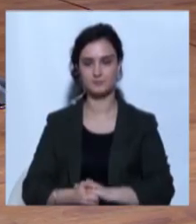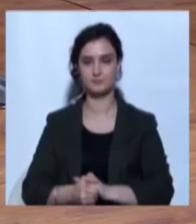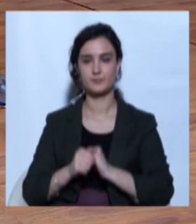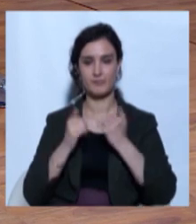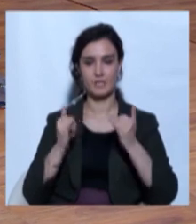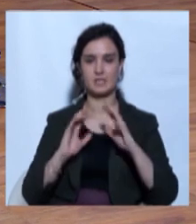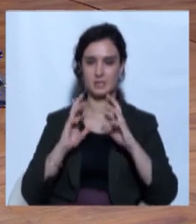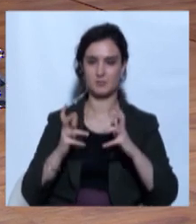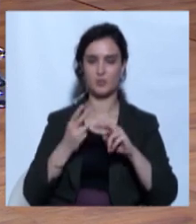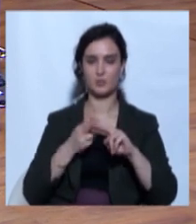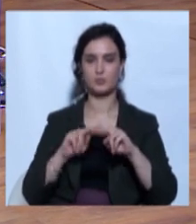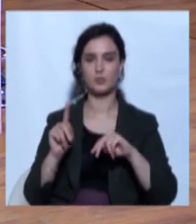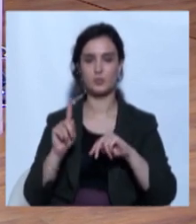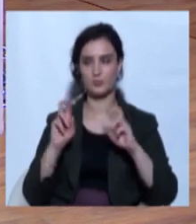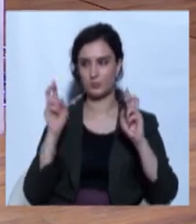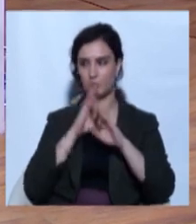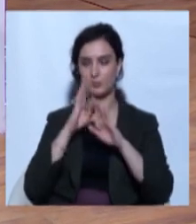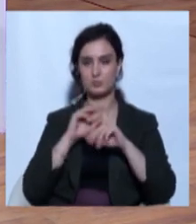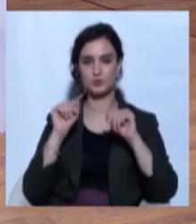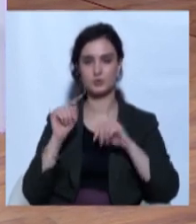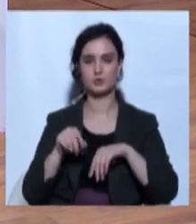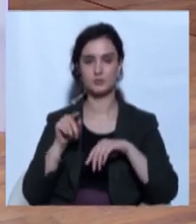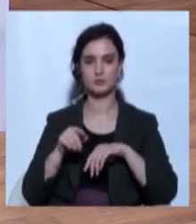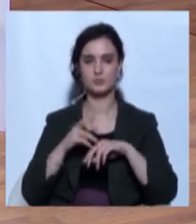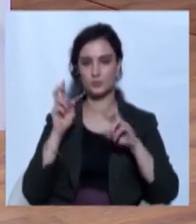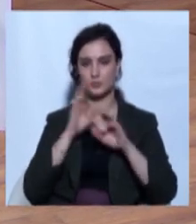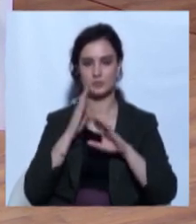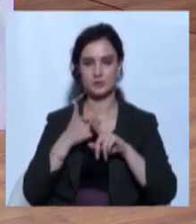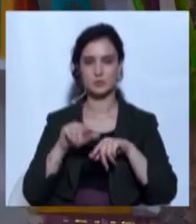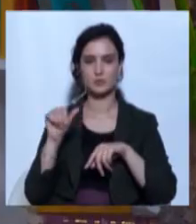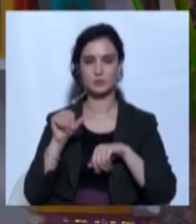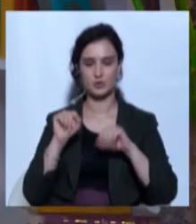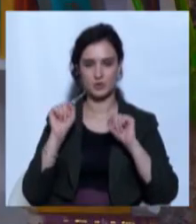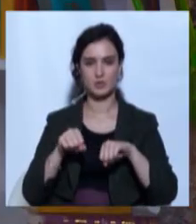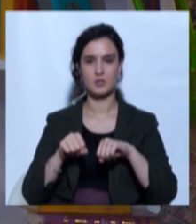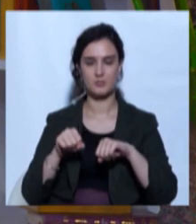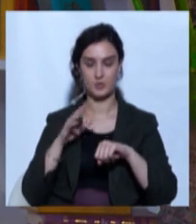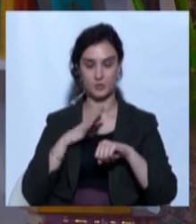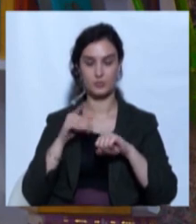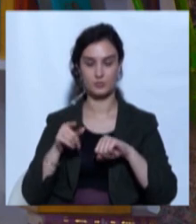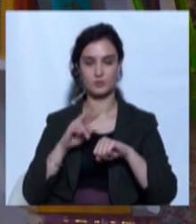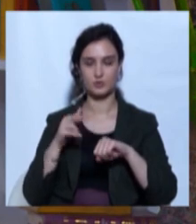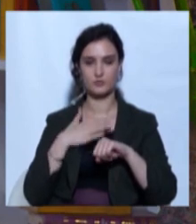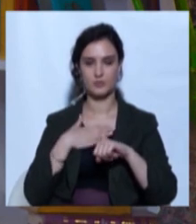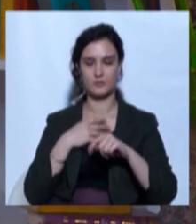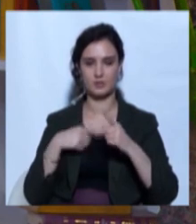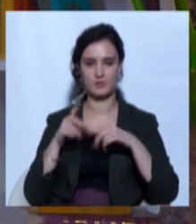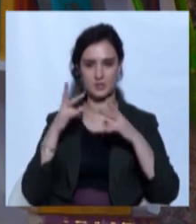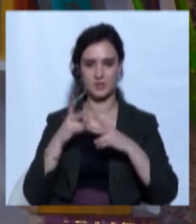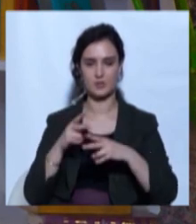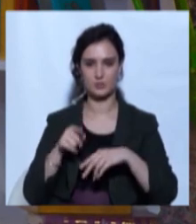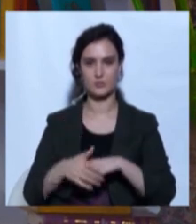დღეს სამყარო, იმიტომ რომ ბუნებამ შეიძლება, ბუნება ძალიან ცუდად შეიძლება მოგვიბრუნდეს და ჩვენვე